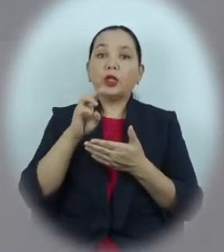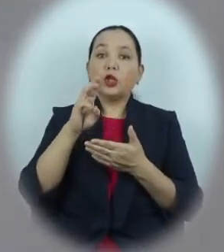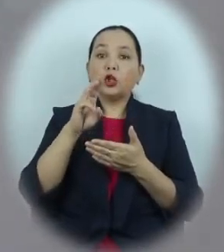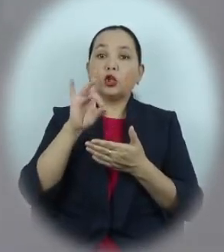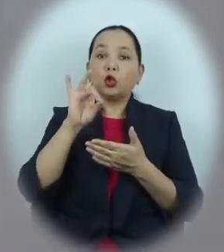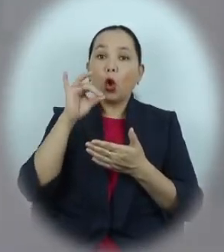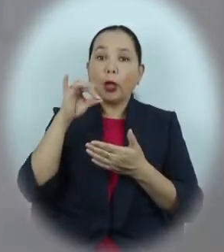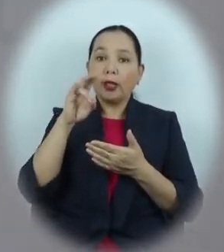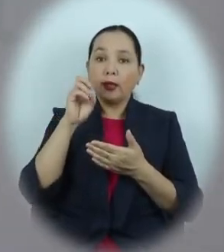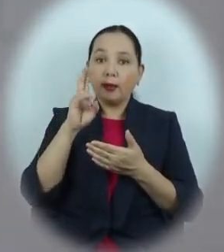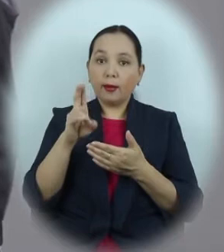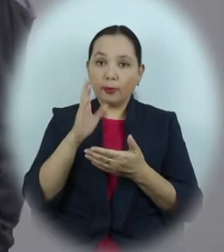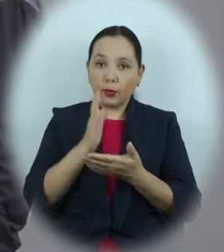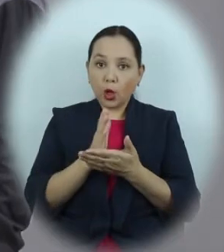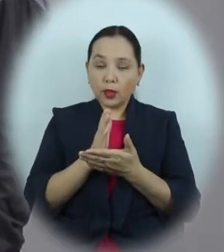Traynigimiz.